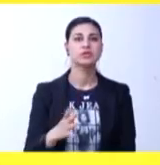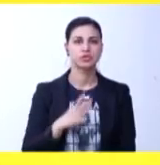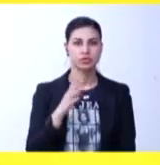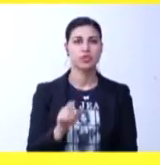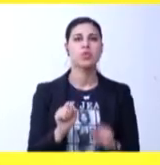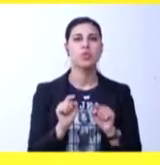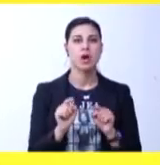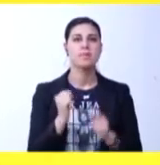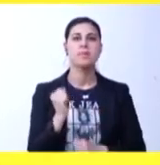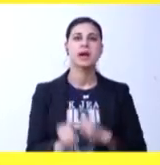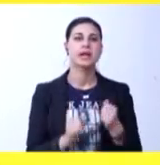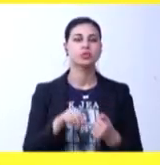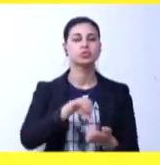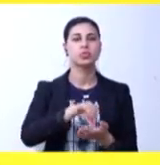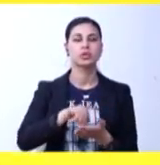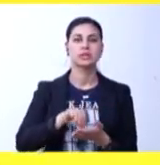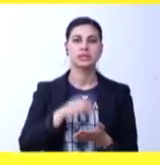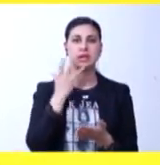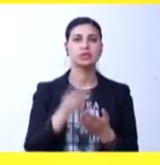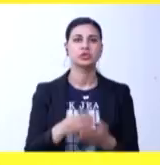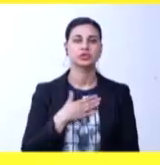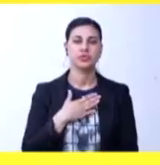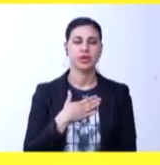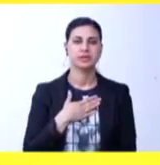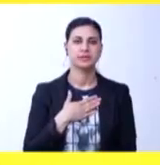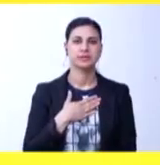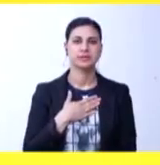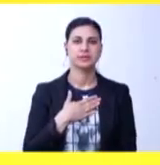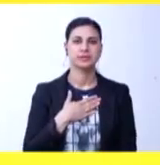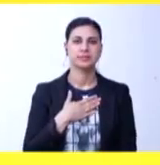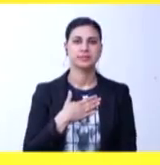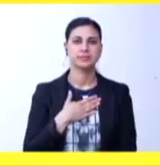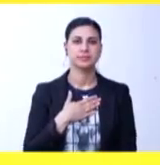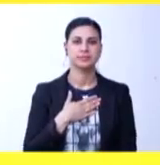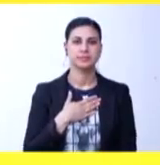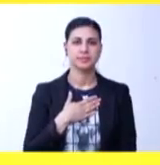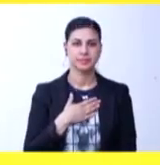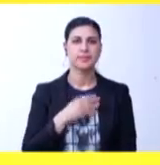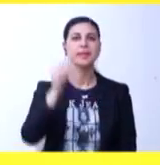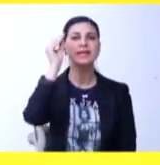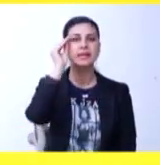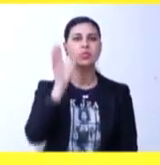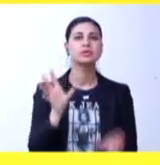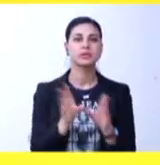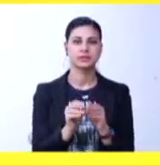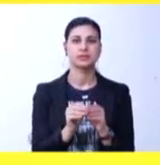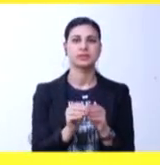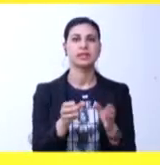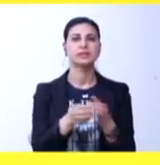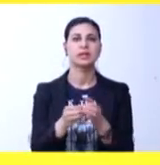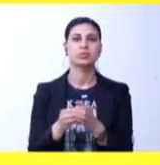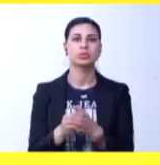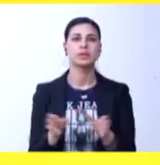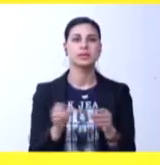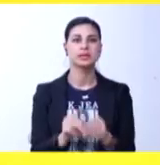ამ მარათონის მონაწილე, ჩვენს თანამოაზრეებთან ერთად, თანაგუნდელებთან